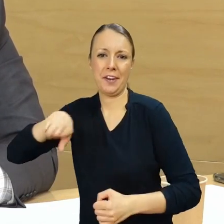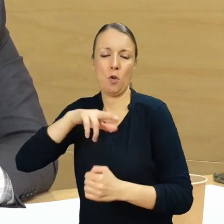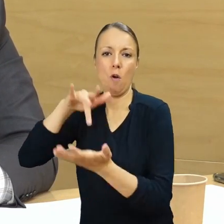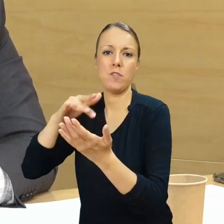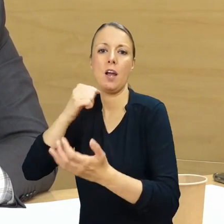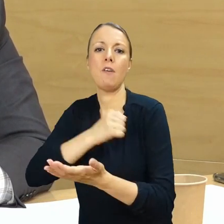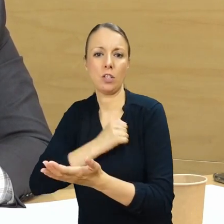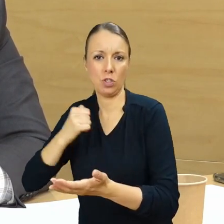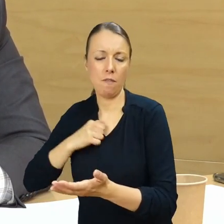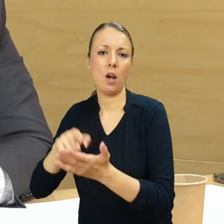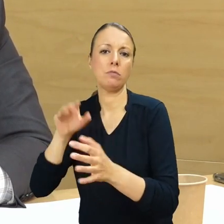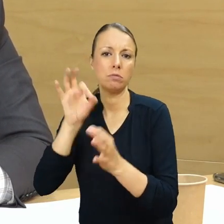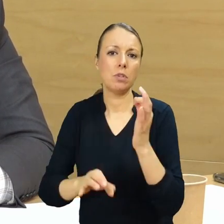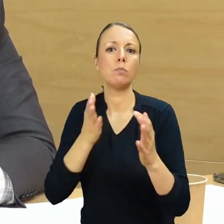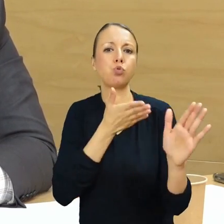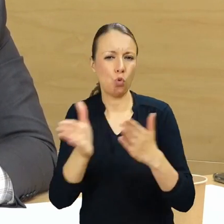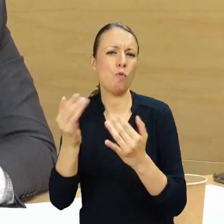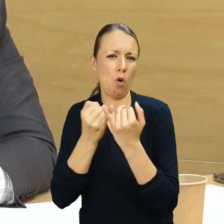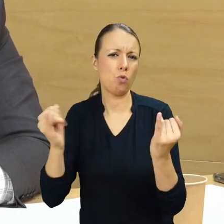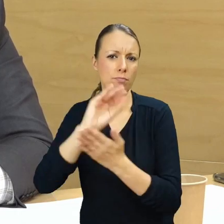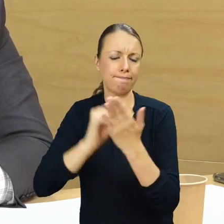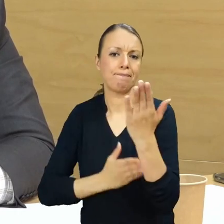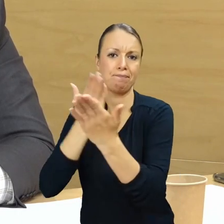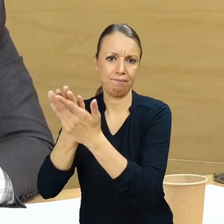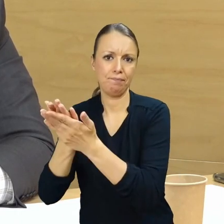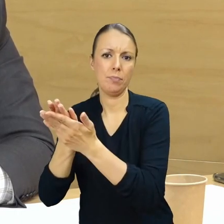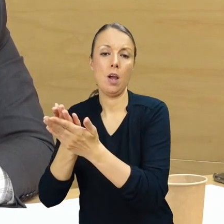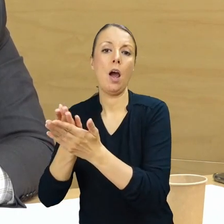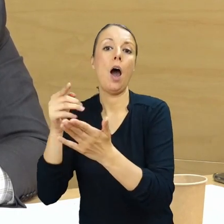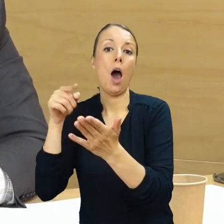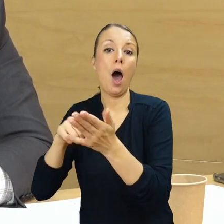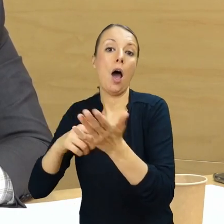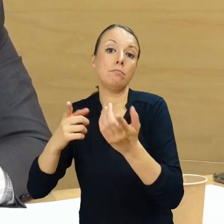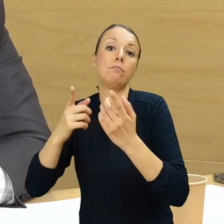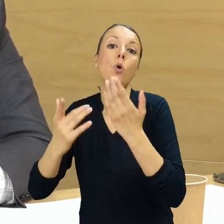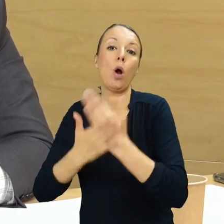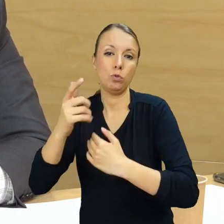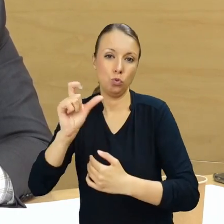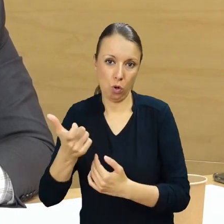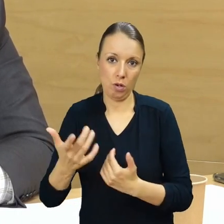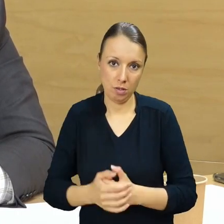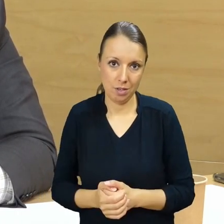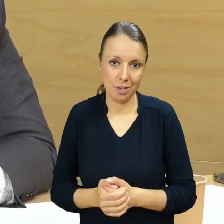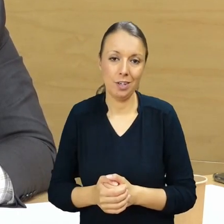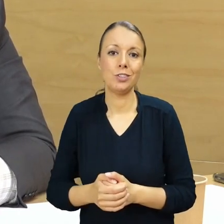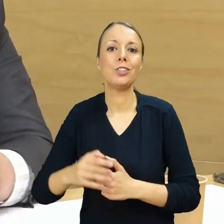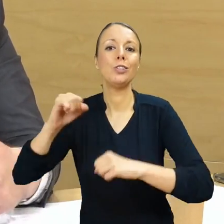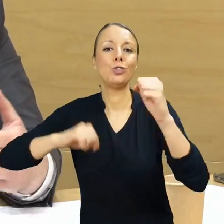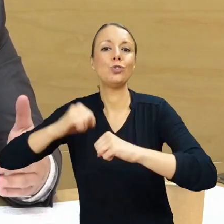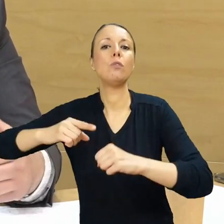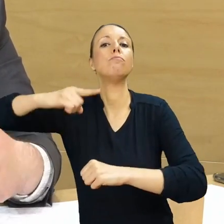postępowania przygotowawczego prawomocnie zakończonego dotyczącego nieudostępnienia, nieopublikowania wyroku Trybunału